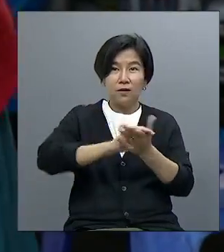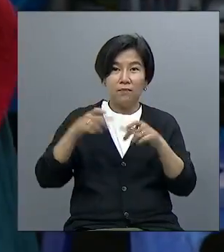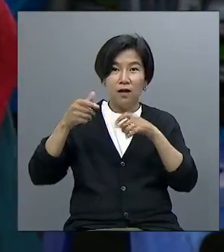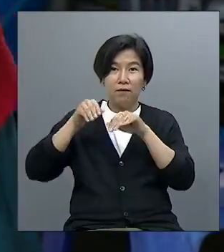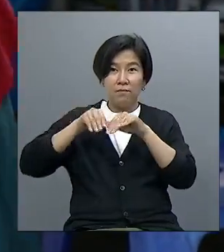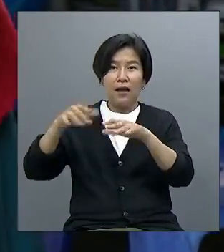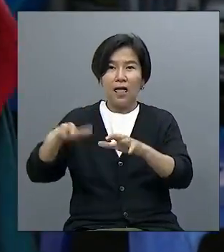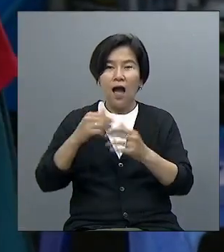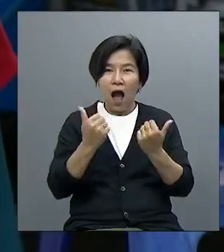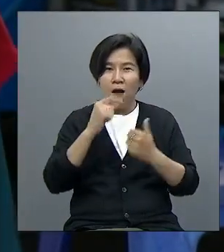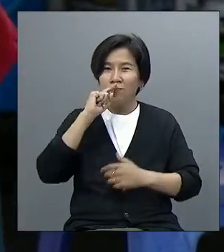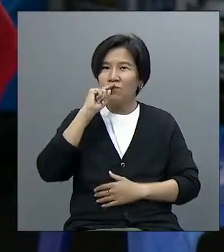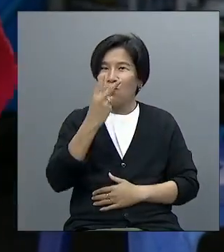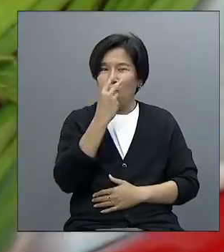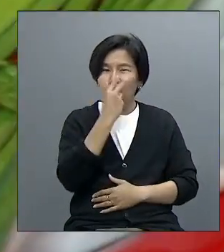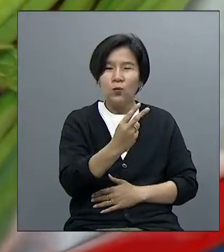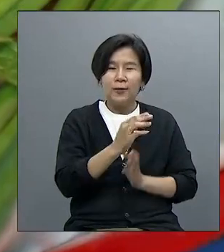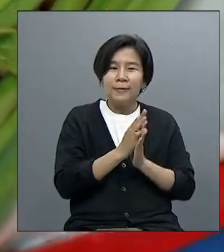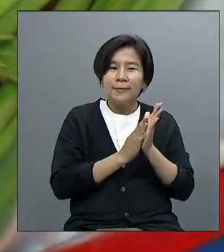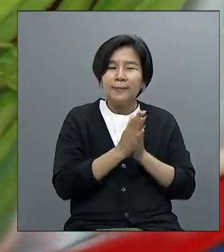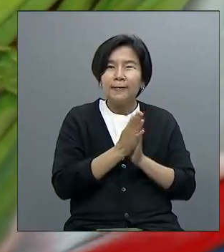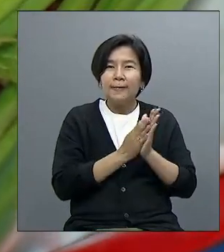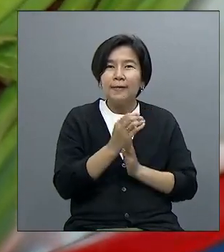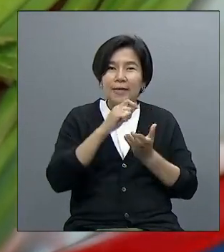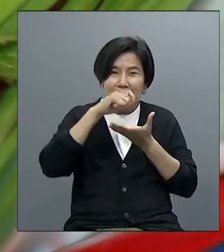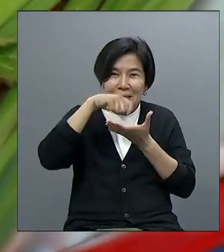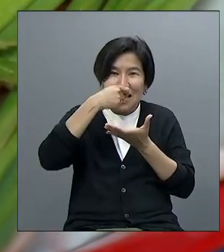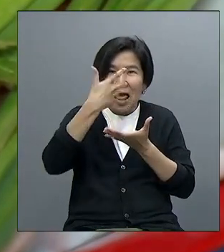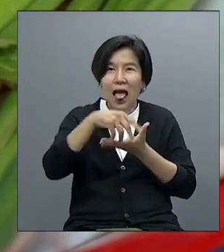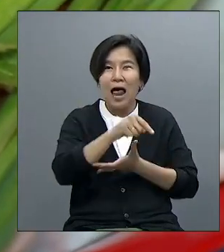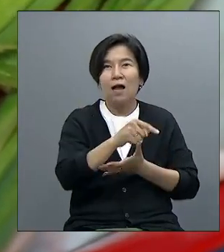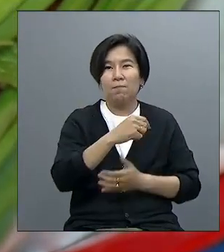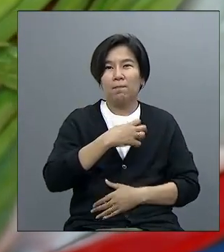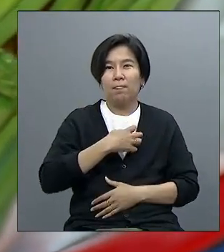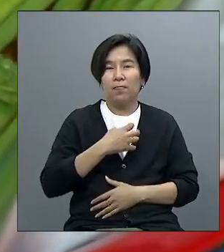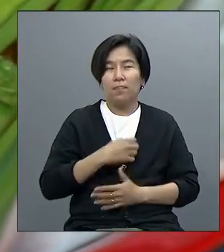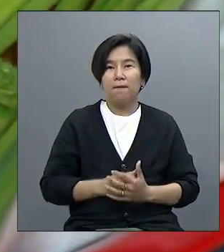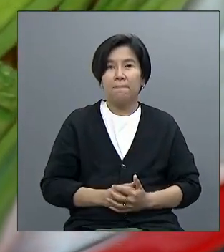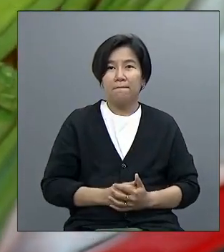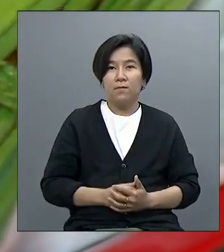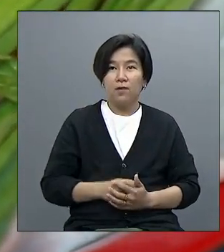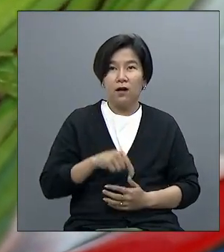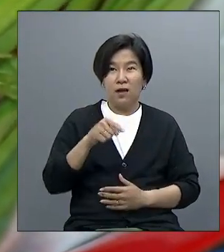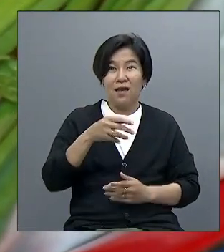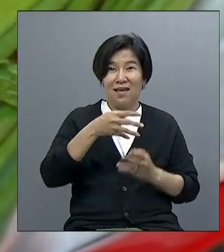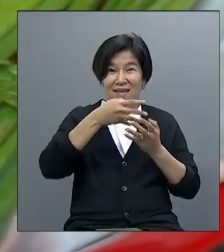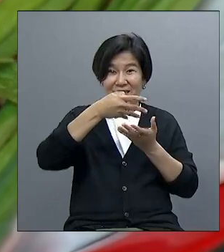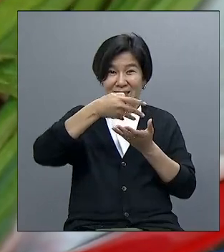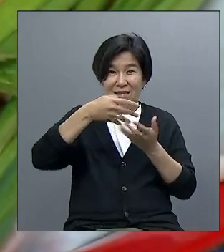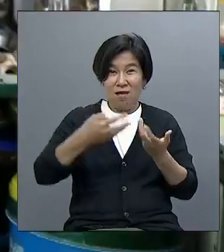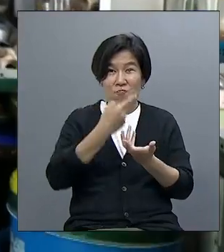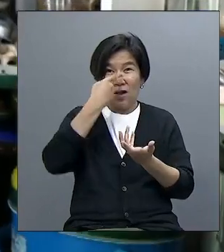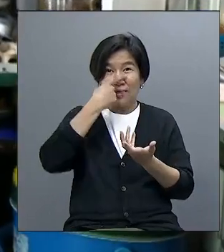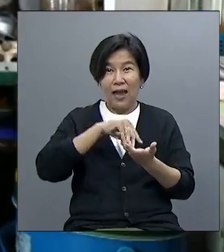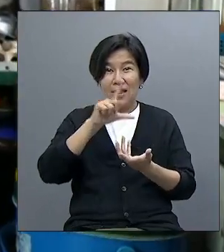ย้ำความอร่อยให้ไปกินกันหลายๆคนได้ไปกินกันแล้วนะนะเดี๋ยวผมอยากลองผัดไทยรสลาบเน ี่ ย ผัดไทยลาบ ลาบเป็นยังไงเน า ะ ไปสระ